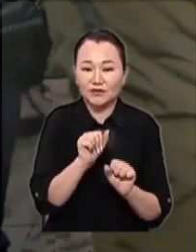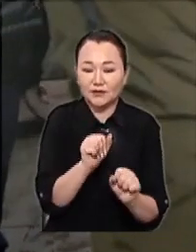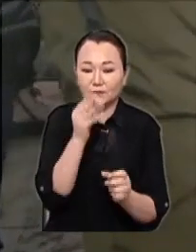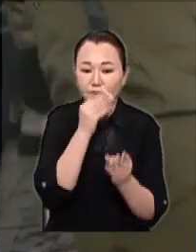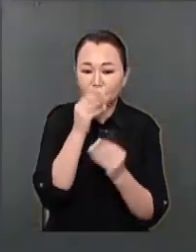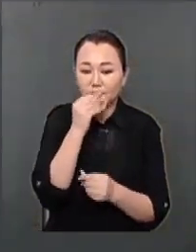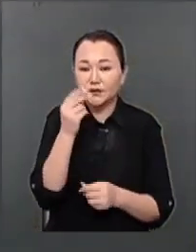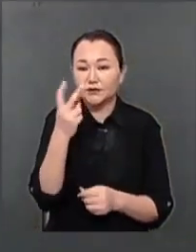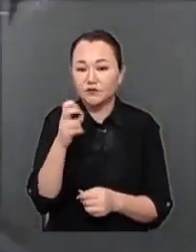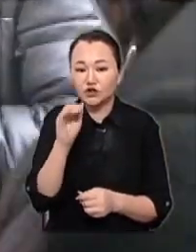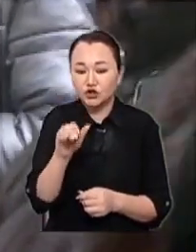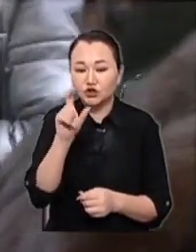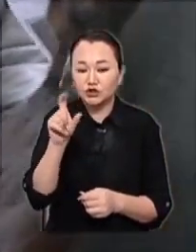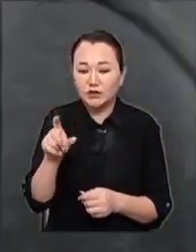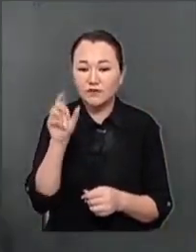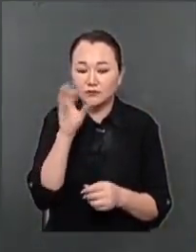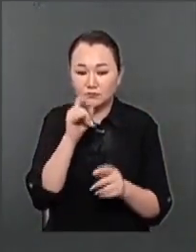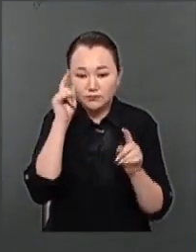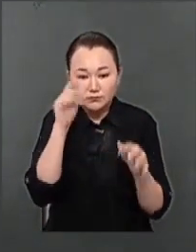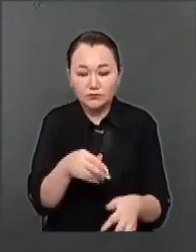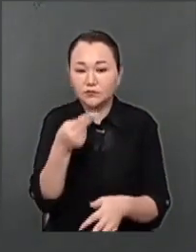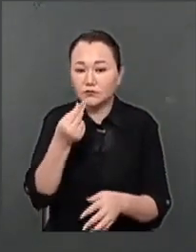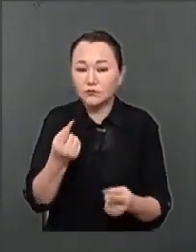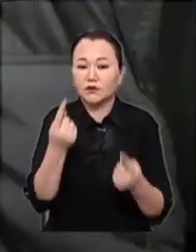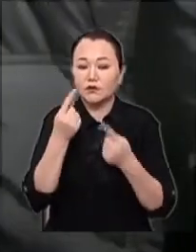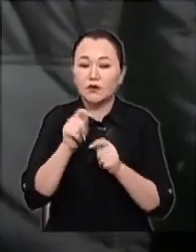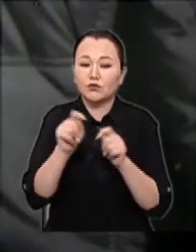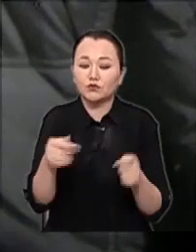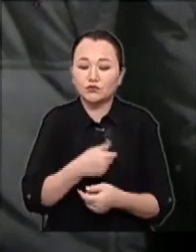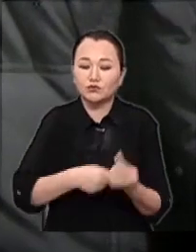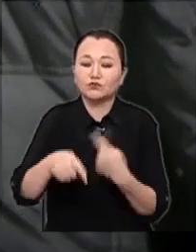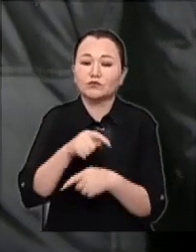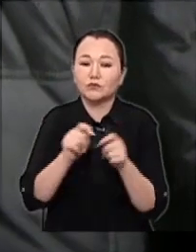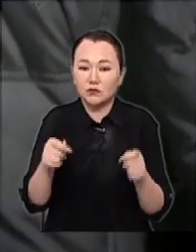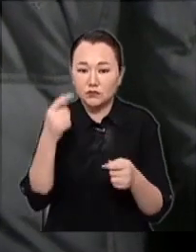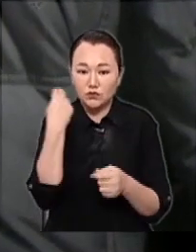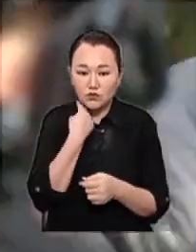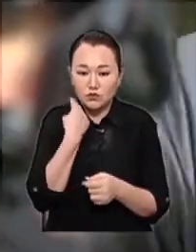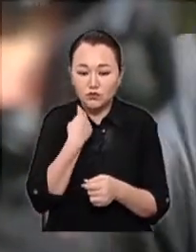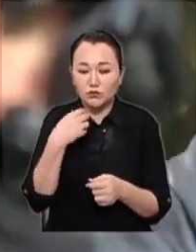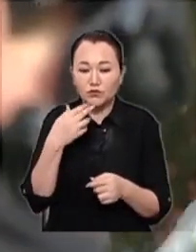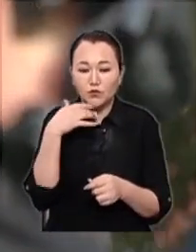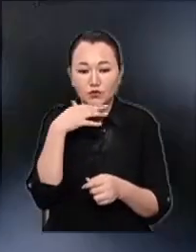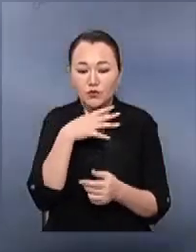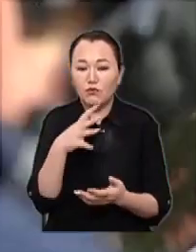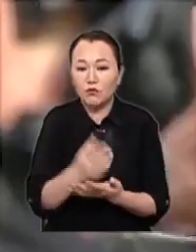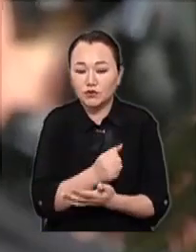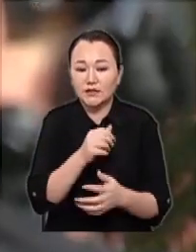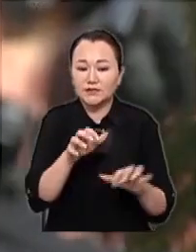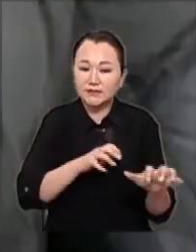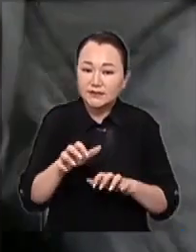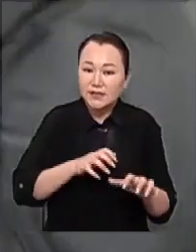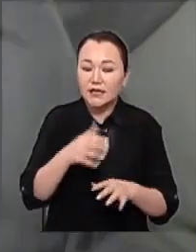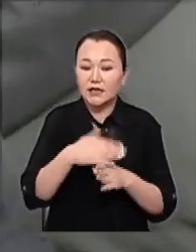200-ге жуық адамды сан соқтырды. Қомақты қаражатқа кәсіп ашамын деген көпшілік енді қарызға белшесінен батып отыр. Себебі алаяқтар